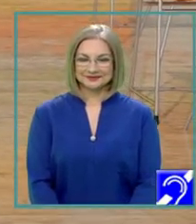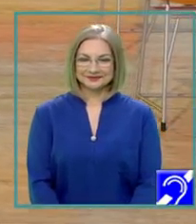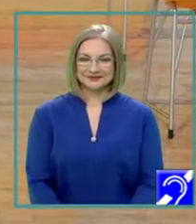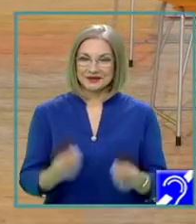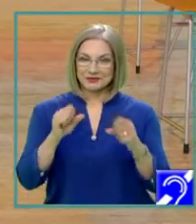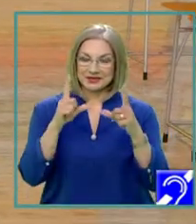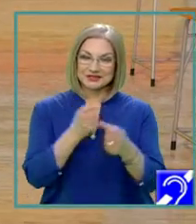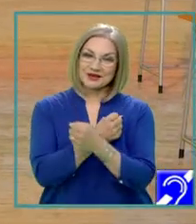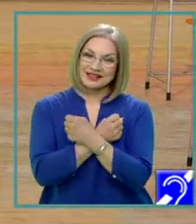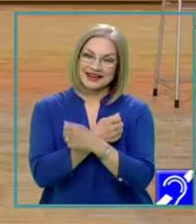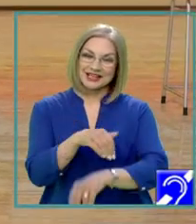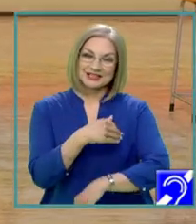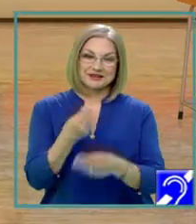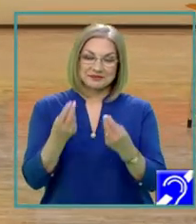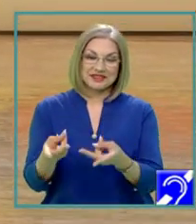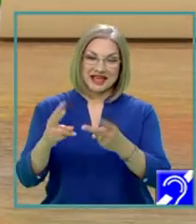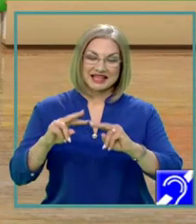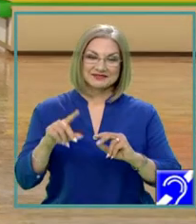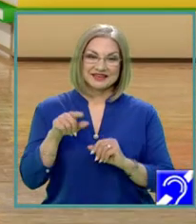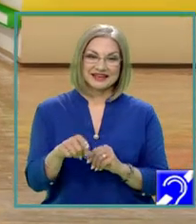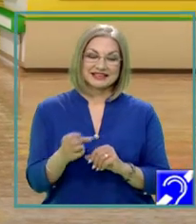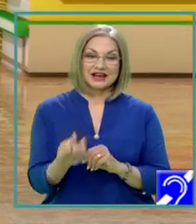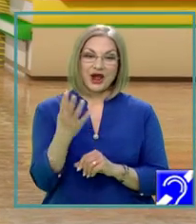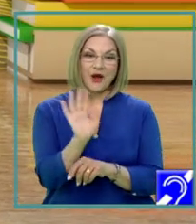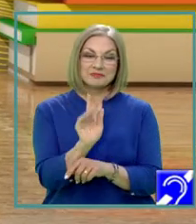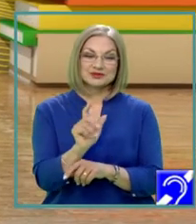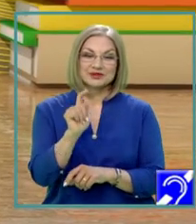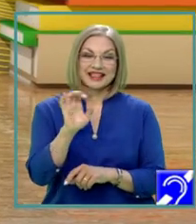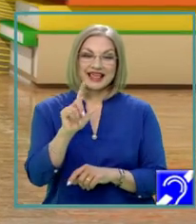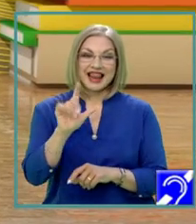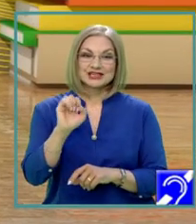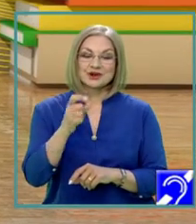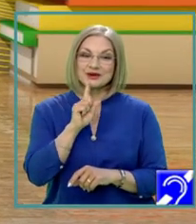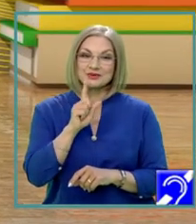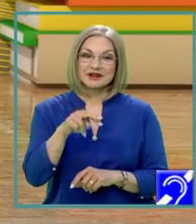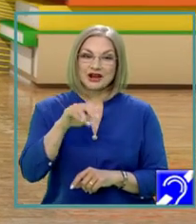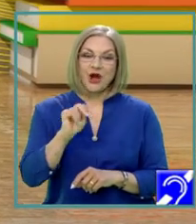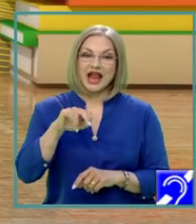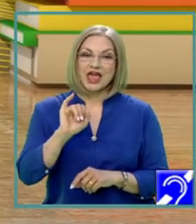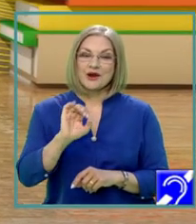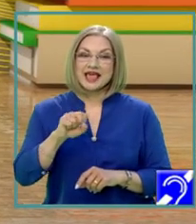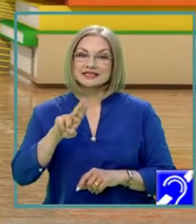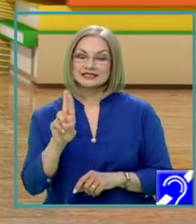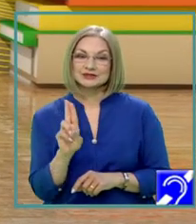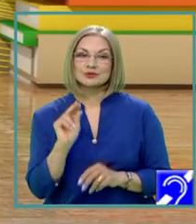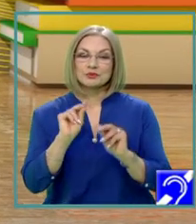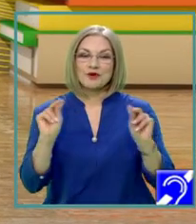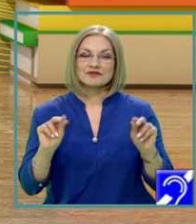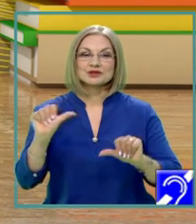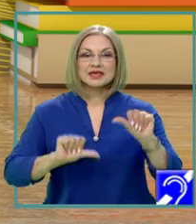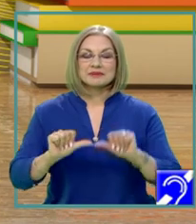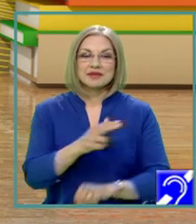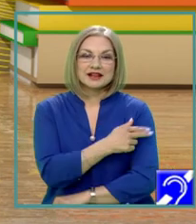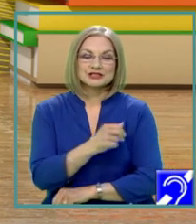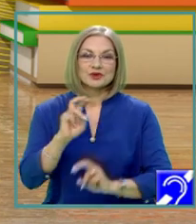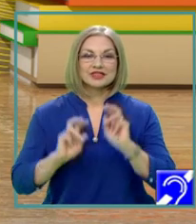Bună ziua dragi elevi și bine ați revenit la 9:00 emisiunea tale școala Numele meu este Ana Ionescu și sunt profesor de chimie la Liceul Tehnologic